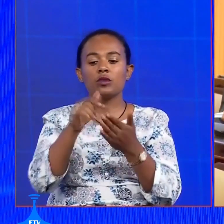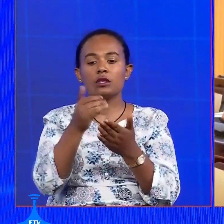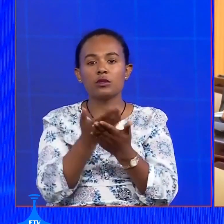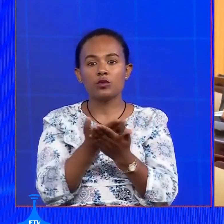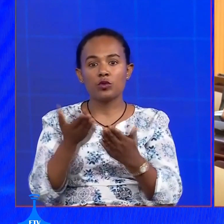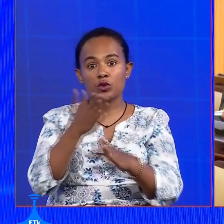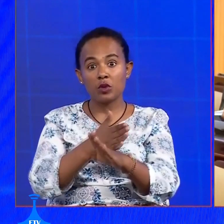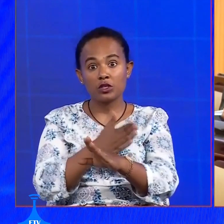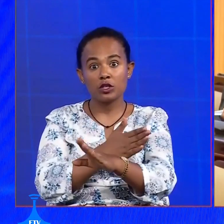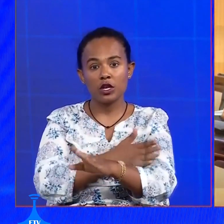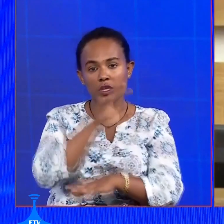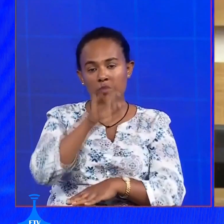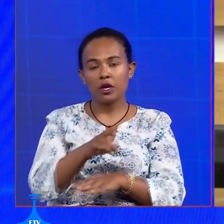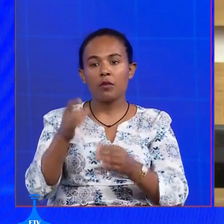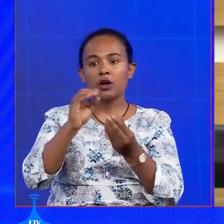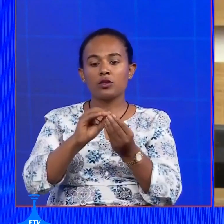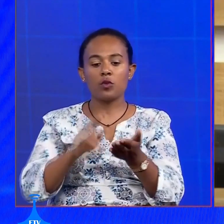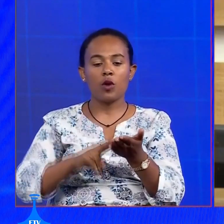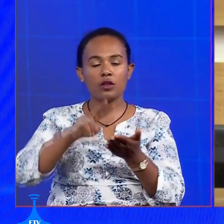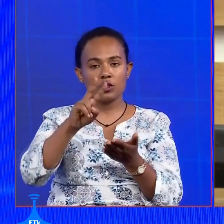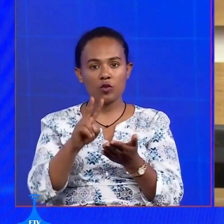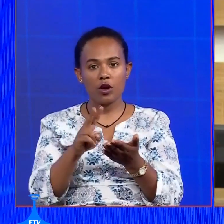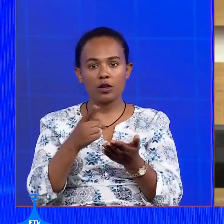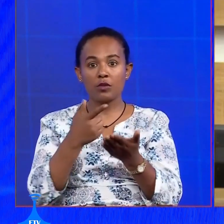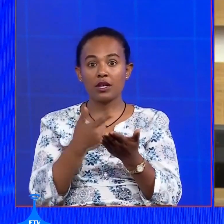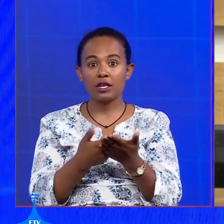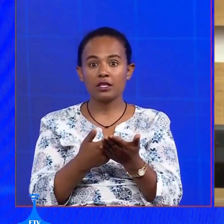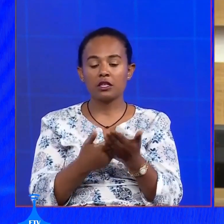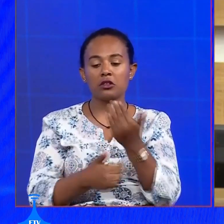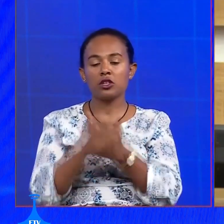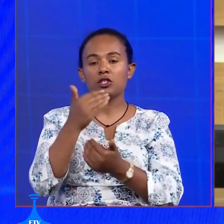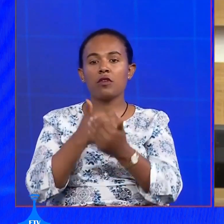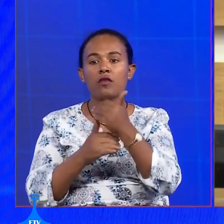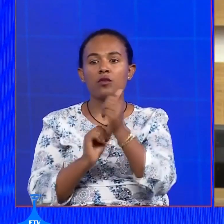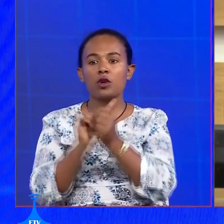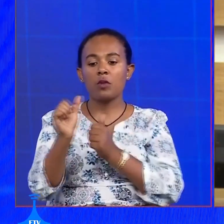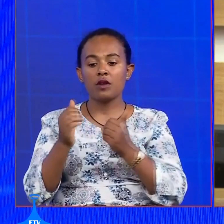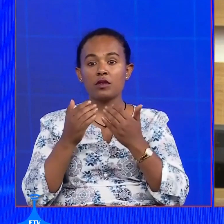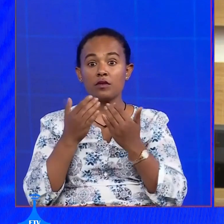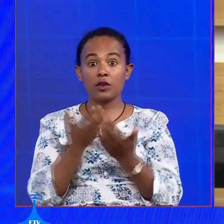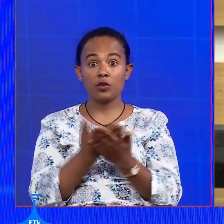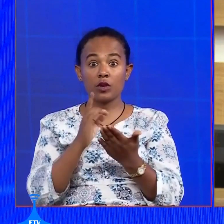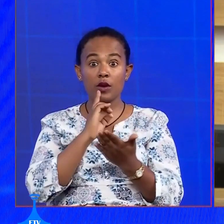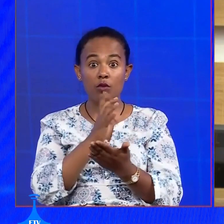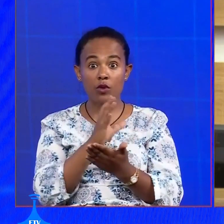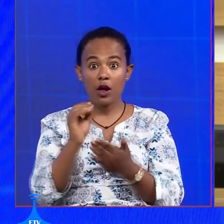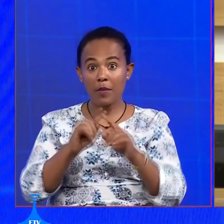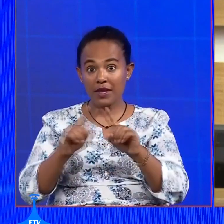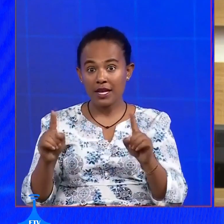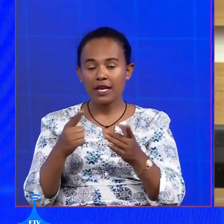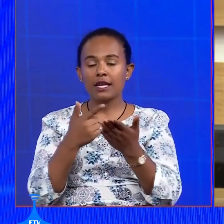ማሻሻል እንደሚገባውም ጨምሮ አንስቷል ለኦዲት ግኝቱ ተያቂ የሚሆኑ ሰዎችን ሽፋፍኖ ለማለፍ የተፈለገ ጉዳይ እንደሆነና በተለይ ከኦዲት ግኝቱ